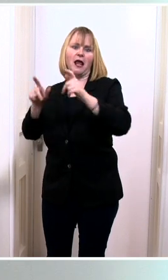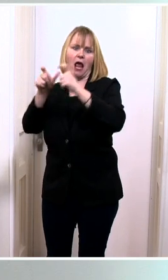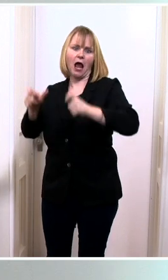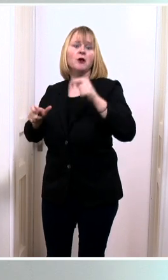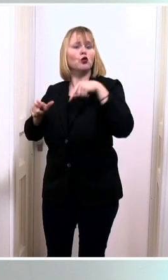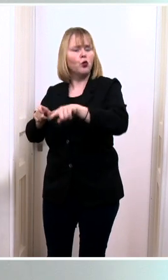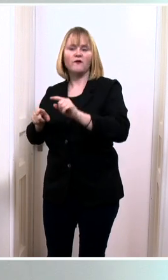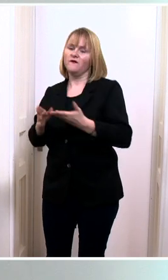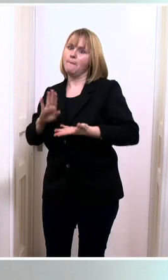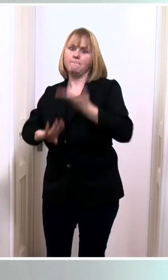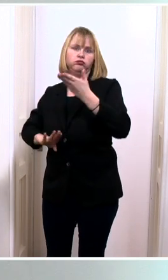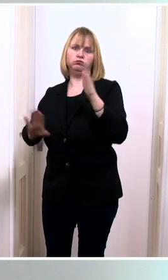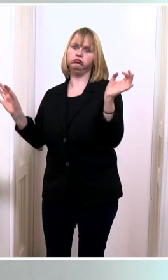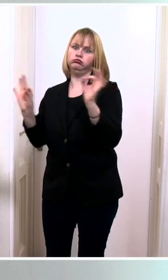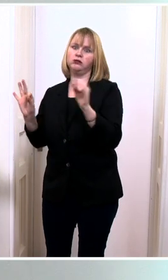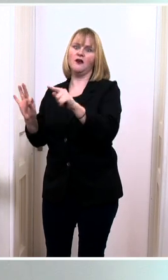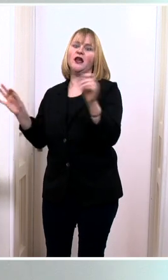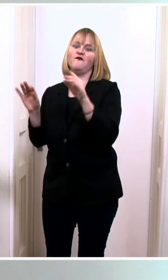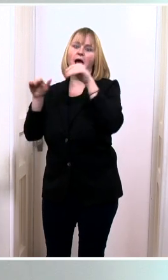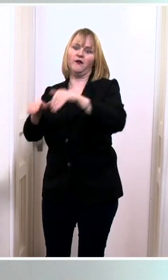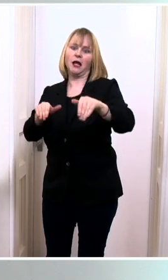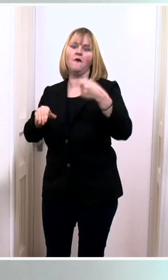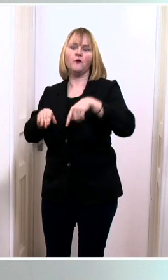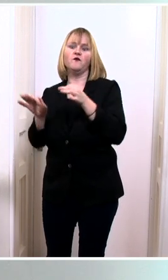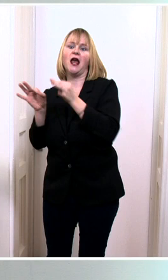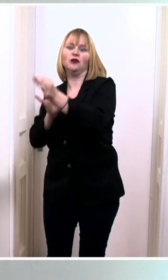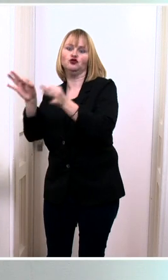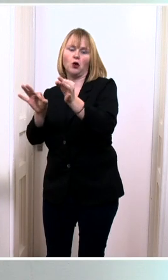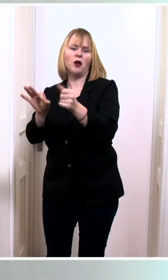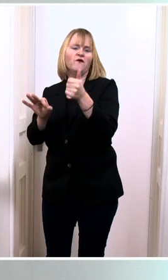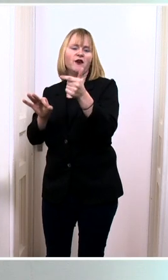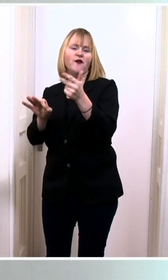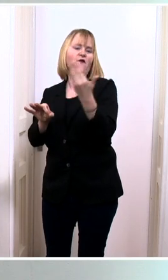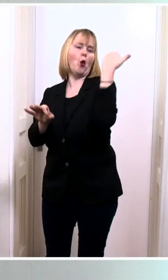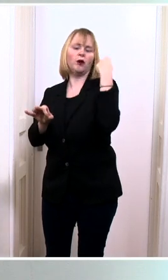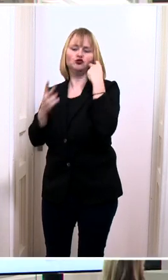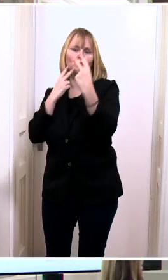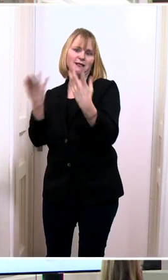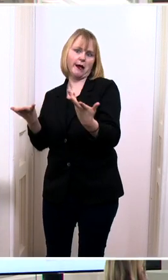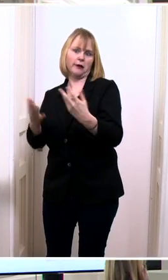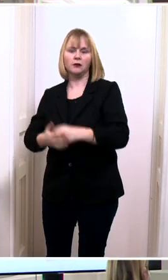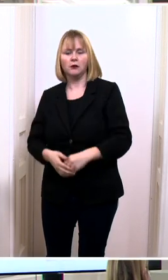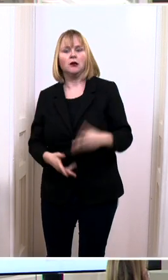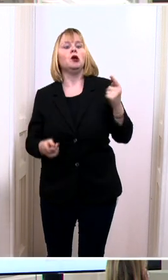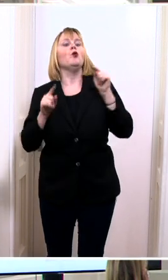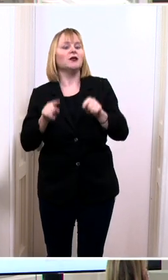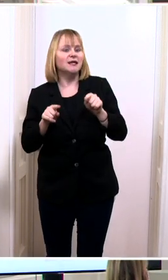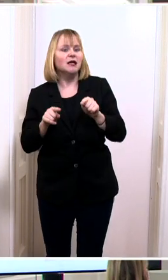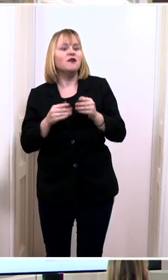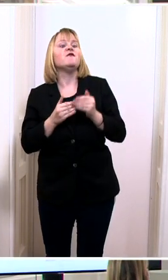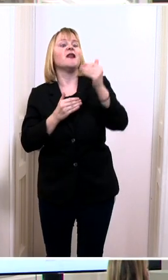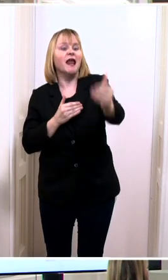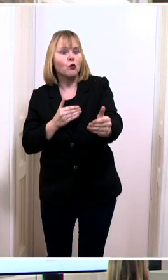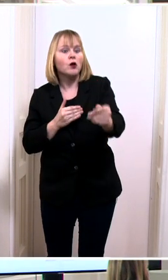Das hat sich jetzt mehrfach gezeigt in den letzten Wochen. Ihre zweite Frage. Die Verlängerung hat keine Auswirkungen auf